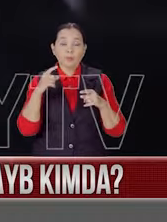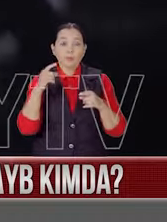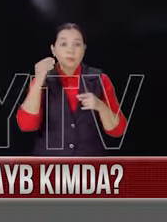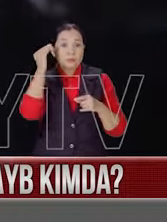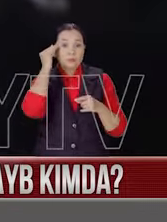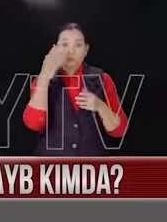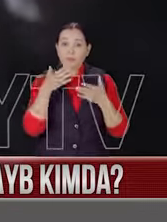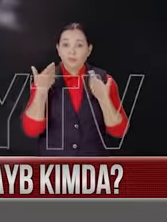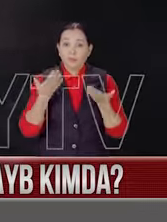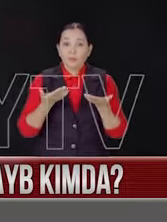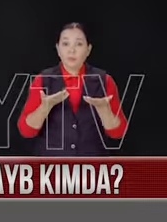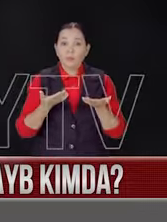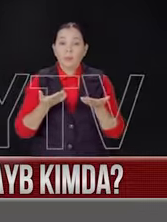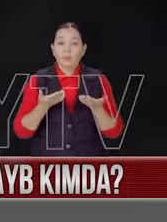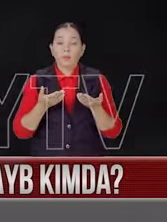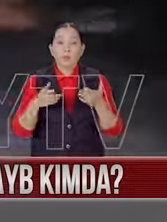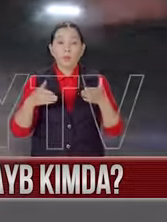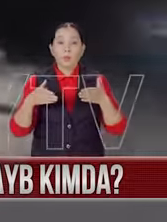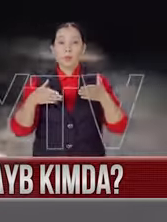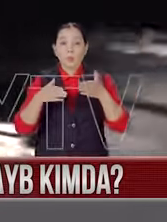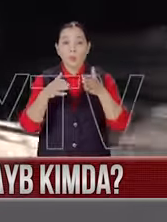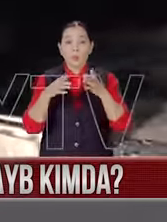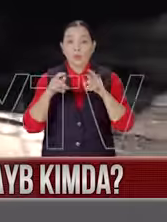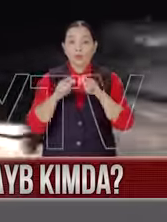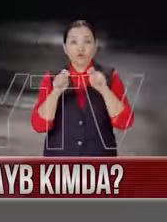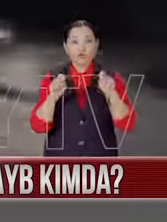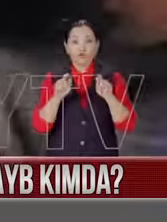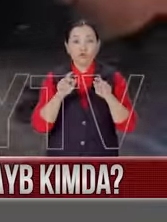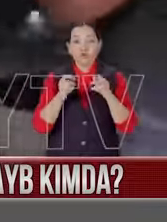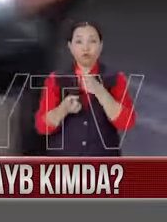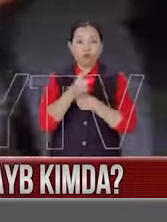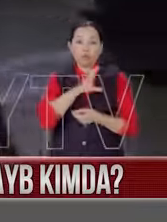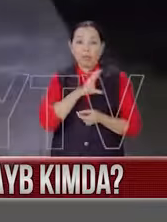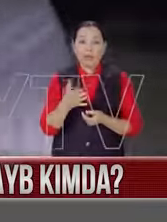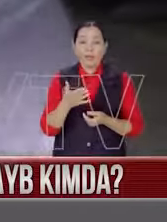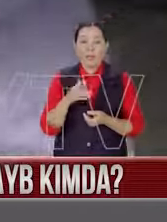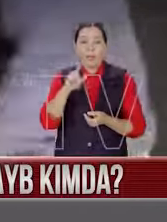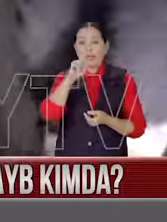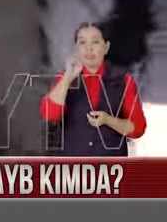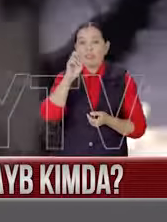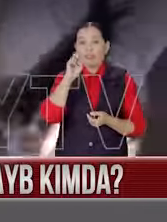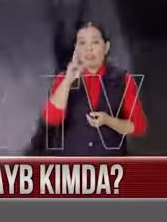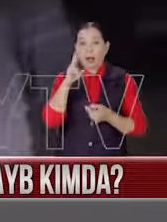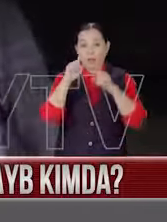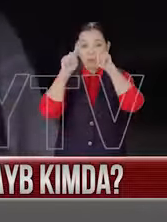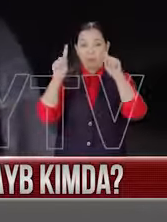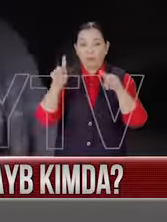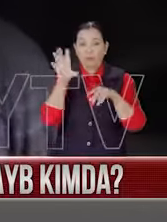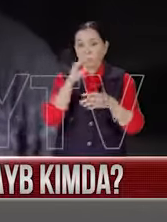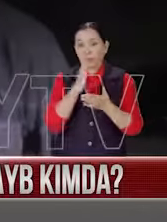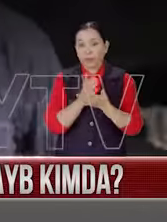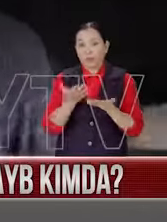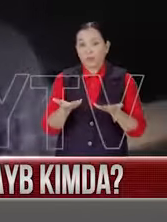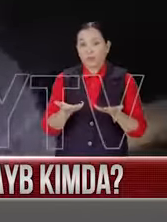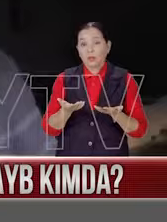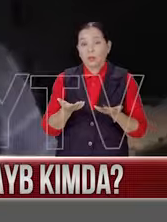ham, biroq uni so'kmagan ham yo'ldan chiqmagan. Mana znaklar qo'yilgan. Bu mollardan to'sib qo'yib kelib, zo'ravonchilik nima yo'lda